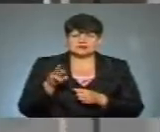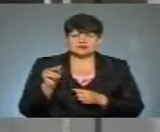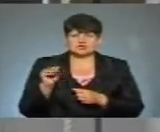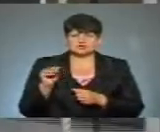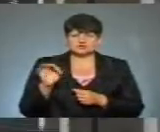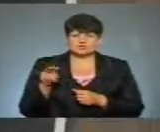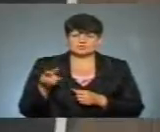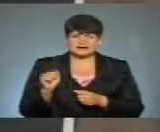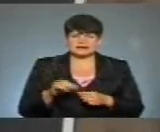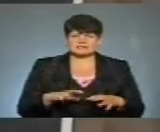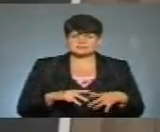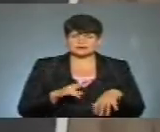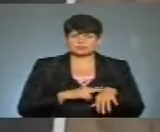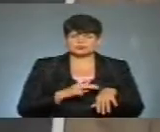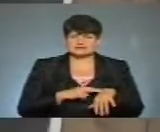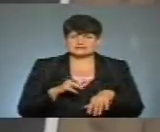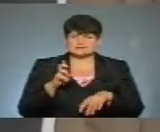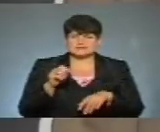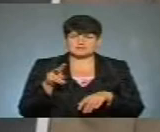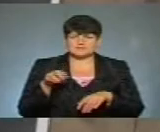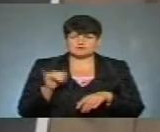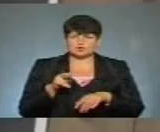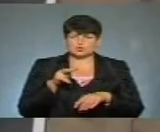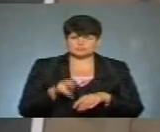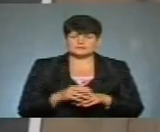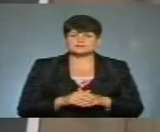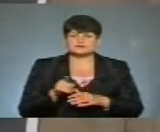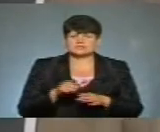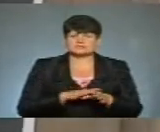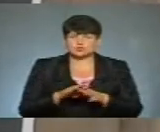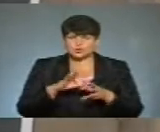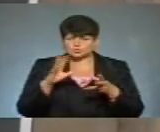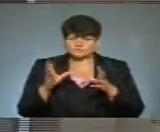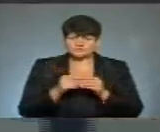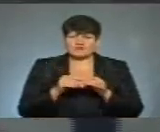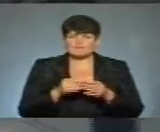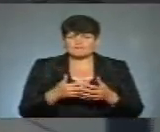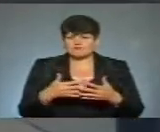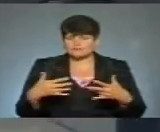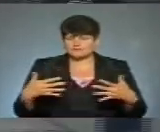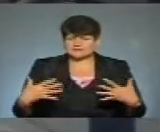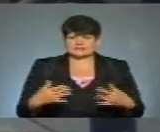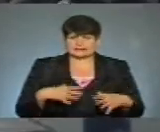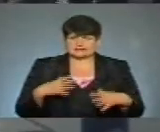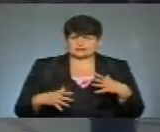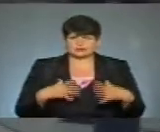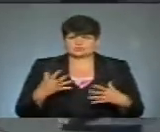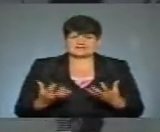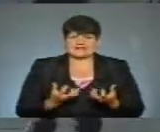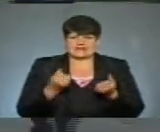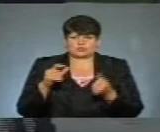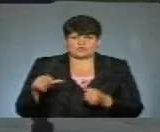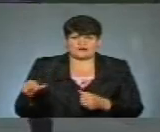інспекторка поліції Людмила Біблєв. Це перший етап змагань. Жінки виконують комплекс вправ, за яким зазвичай тренуються